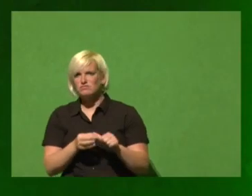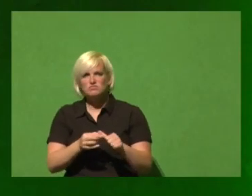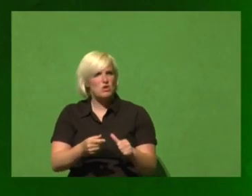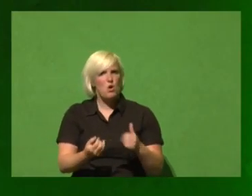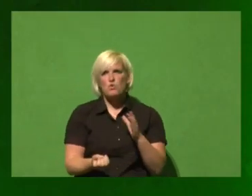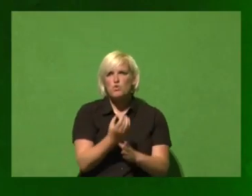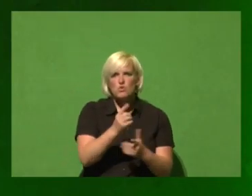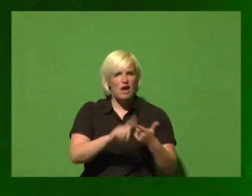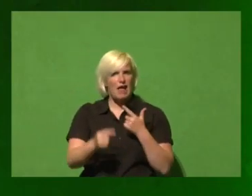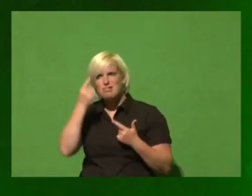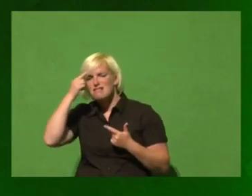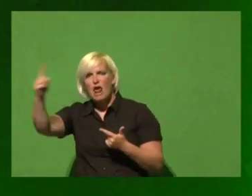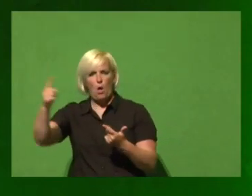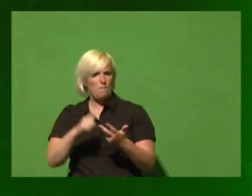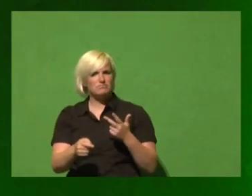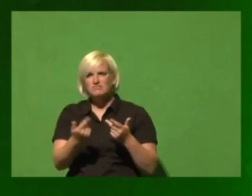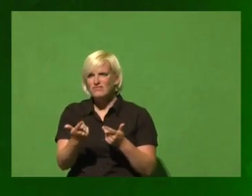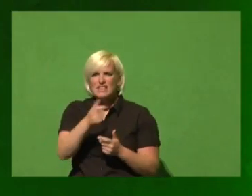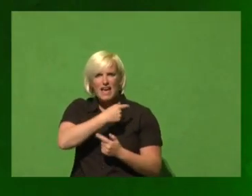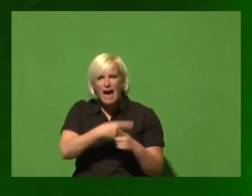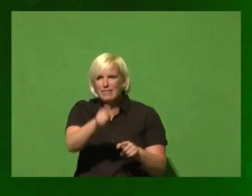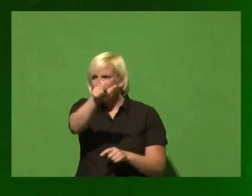Religion die Rechte anderer Menschen